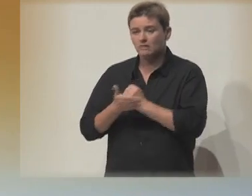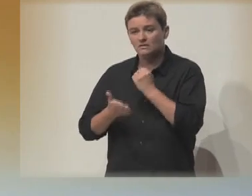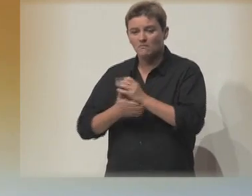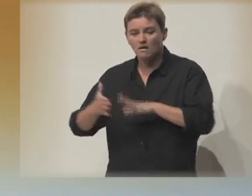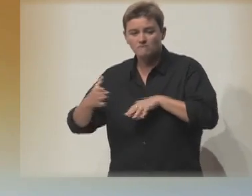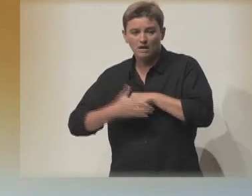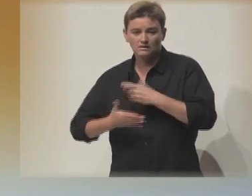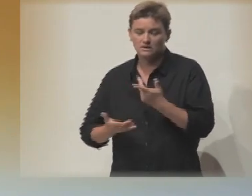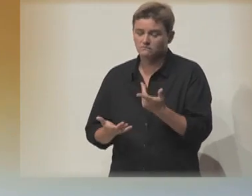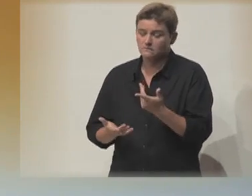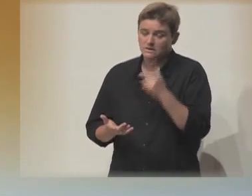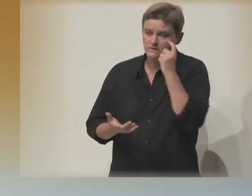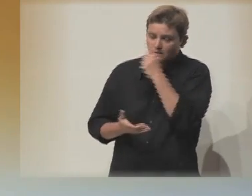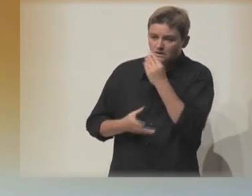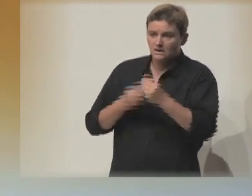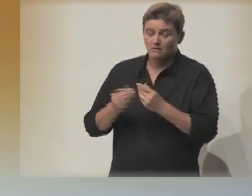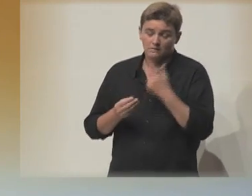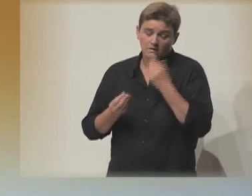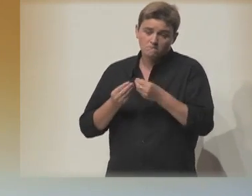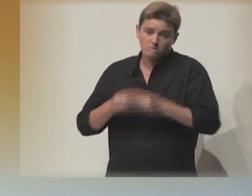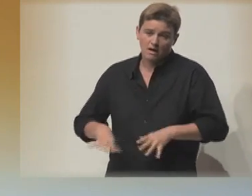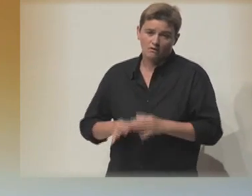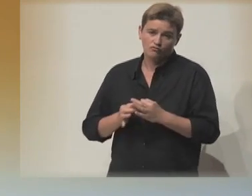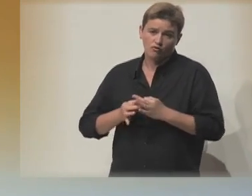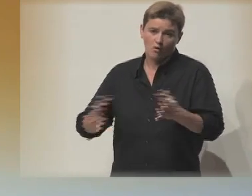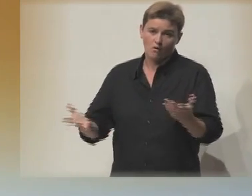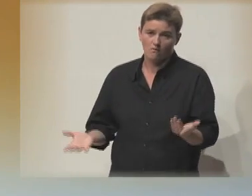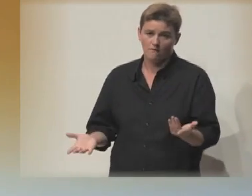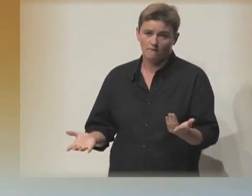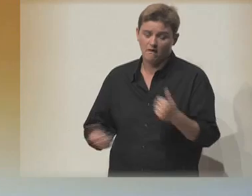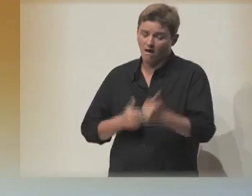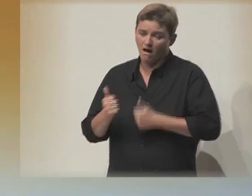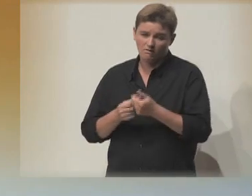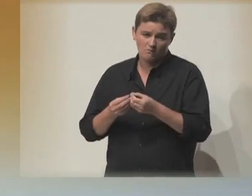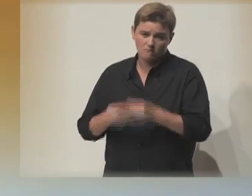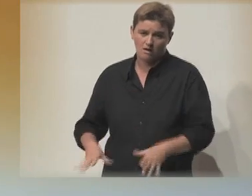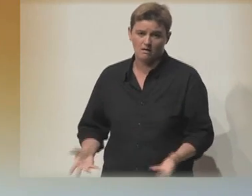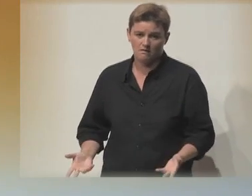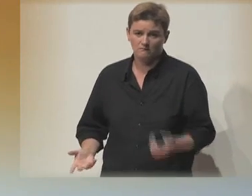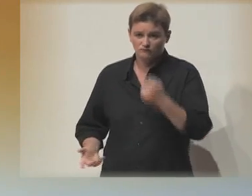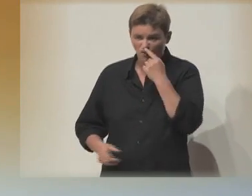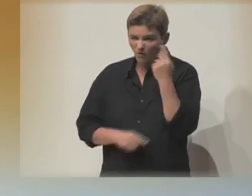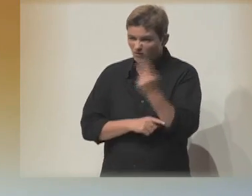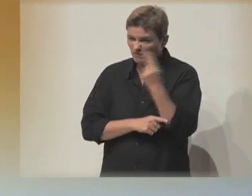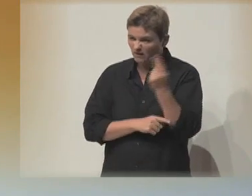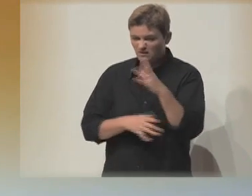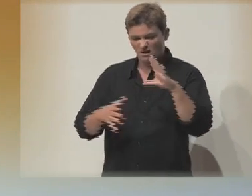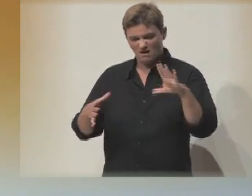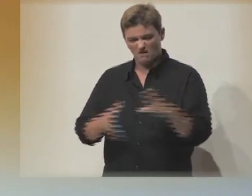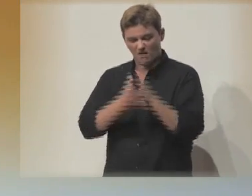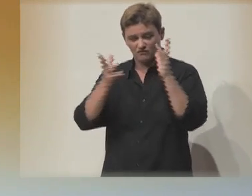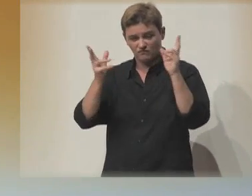examens, ont le sentiment d'avoir perdu leur temps, ont le sentiment que l'université a encore baissé en